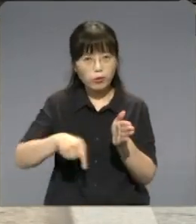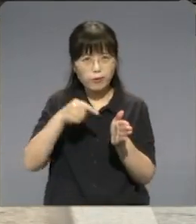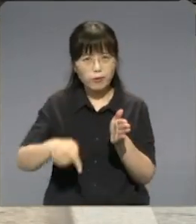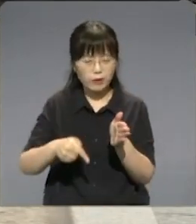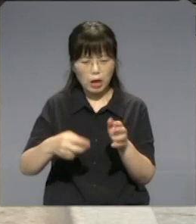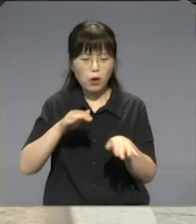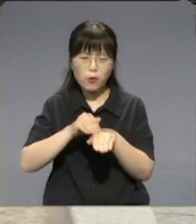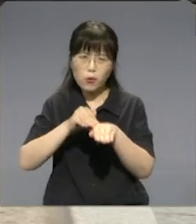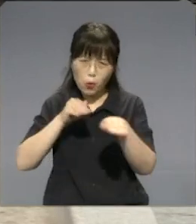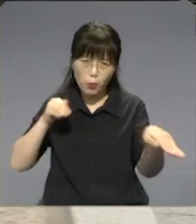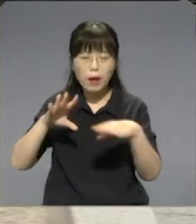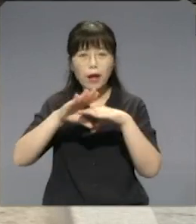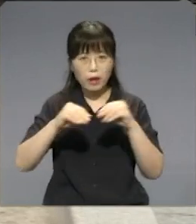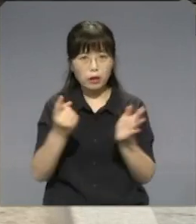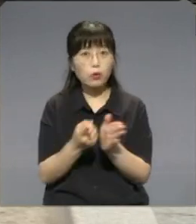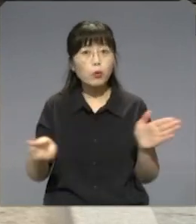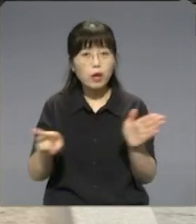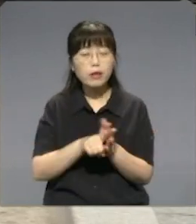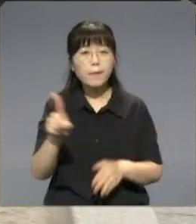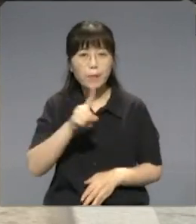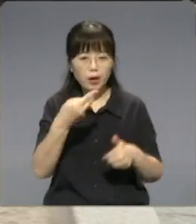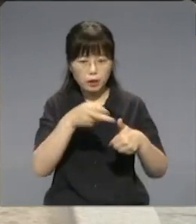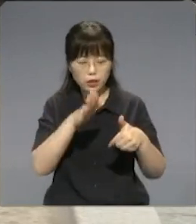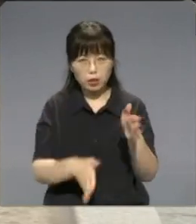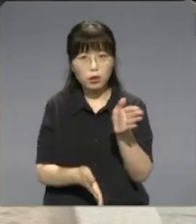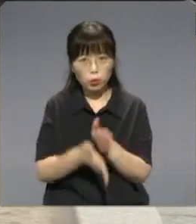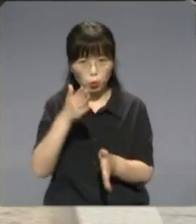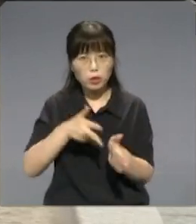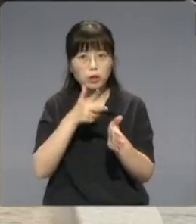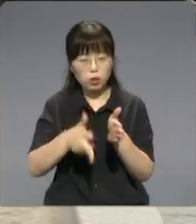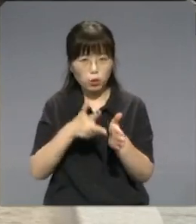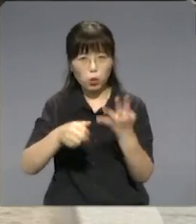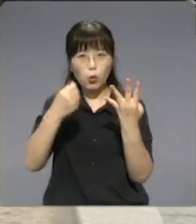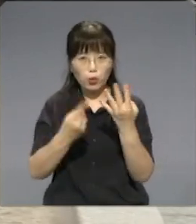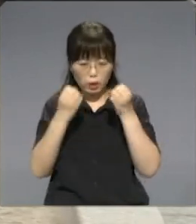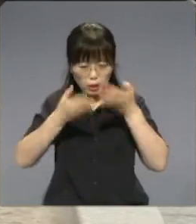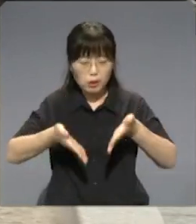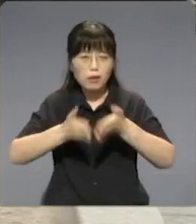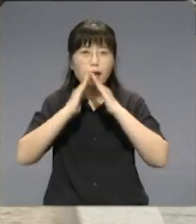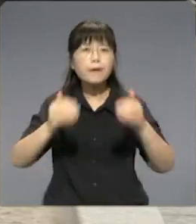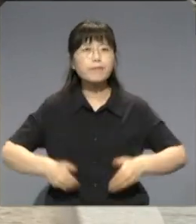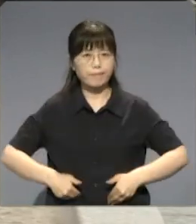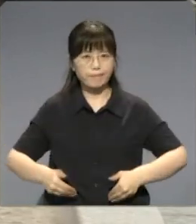고질적인 교통난 해결을 위해서는 인천도시철도 4호선 신설이